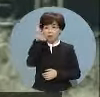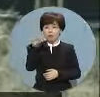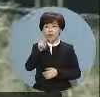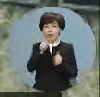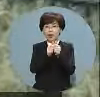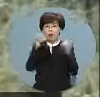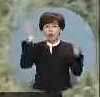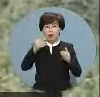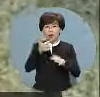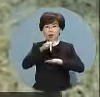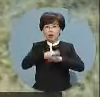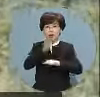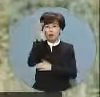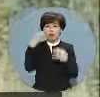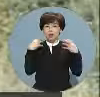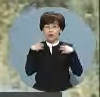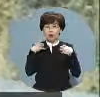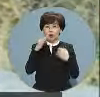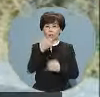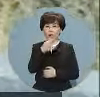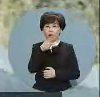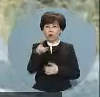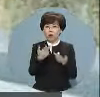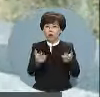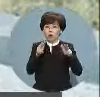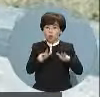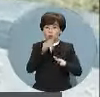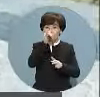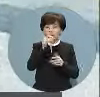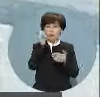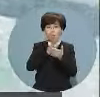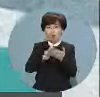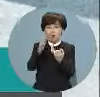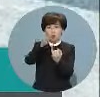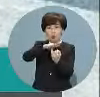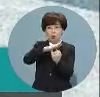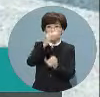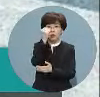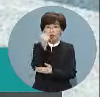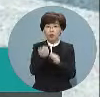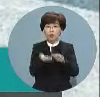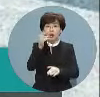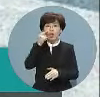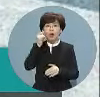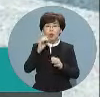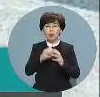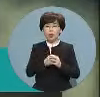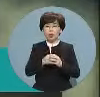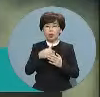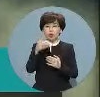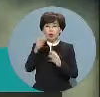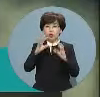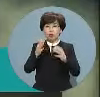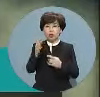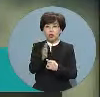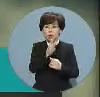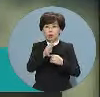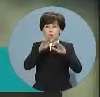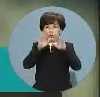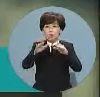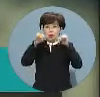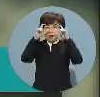한 남학생이 대전시청 보라매 공원에 설치됐던 평화의 소녀상 위에 일장기와 우길기를 올린 채 사진을